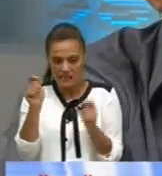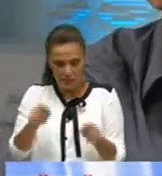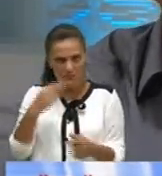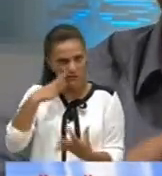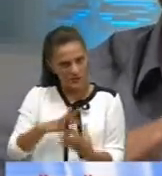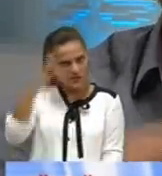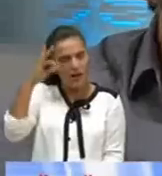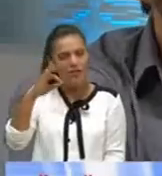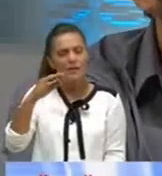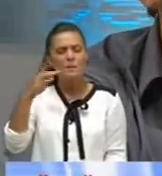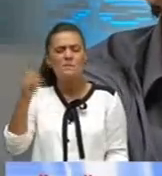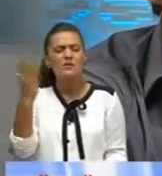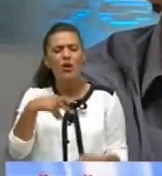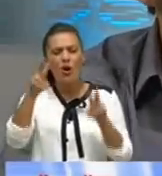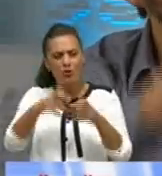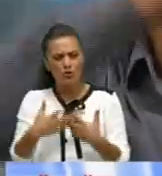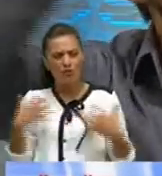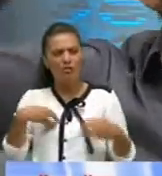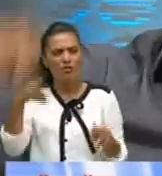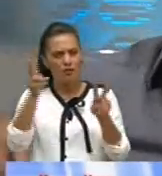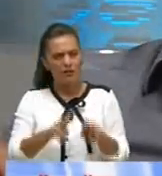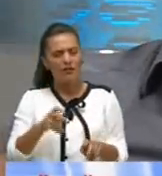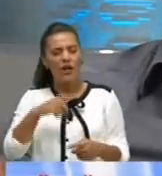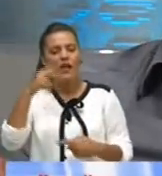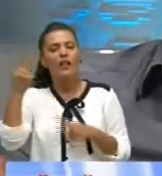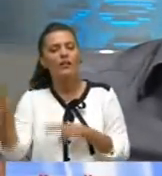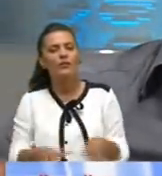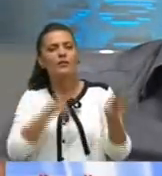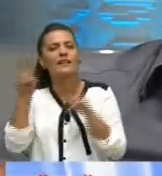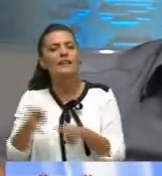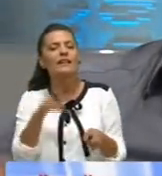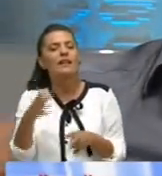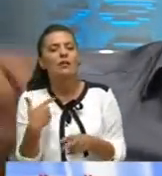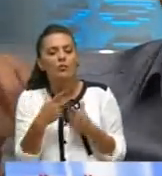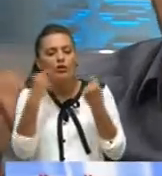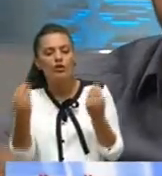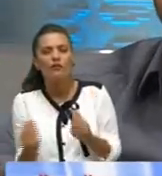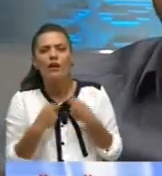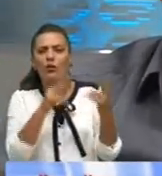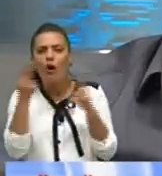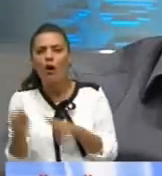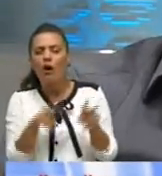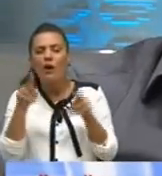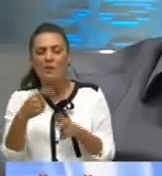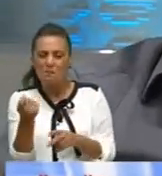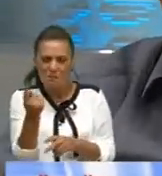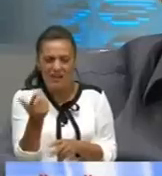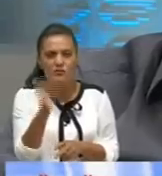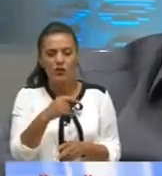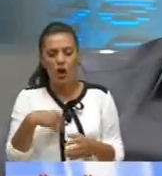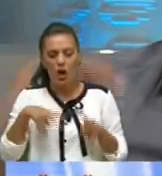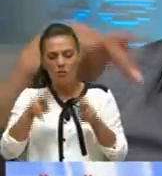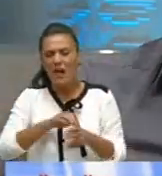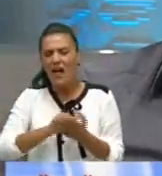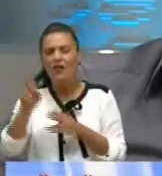insan bir şekilde o koltukta güvenli oturunca rutinine dönmeyi tercih ediyor. Hı-hı. Biraz da oturduğumuz her koltukta